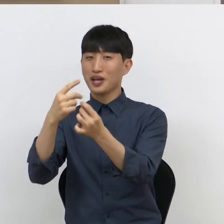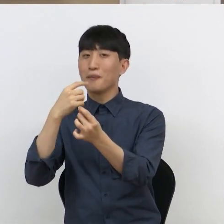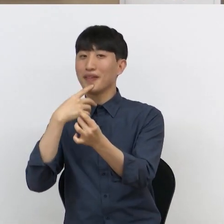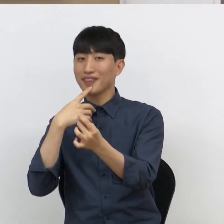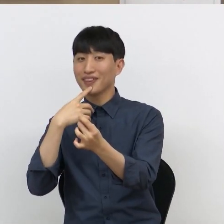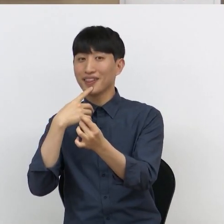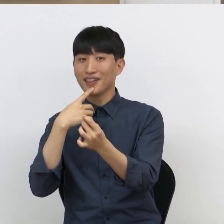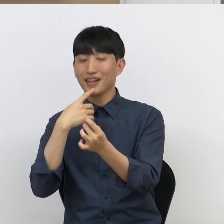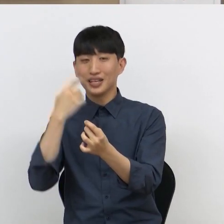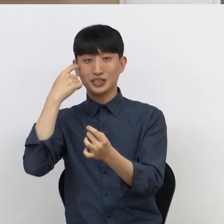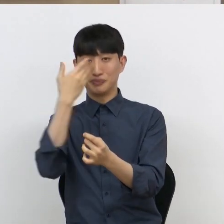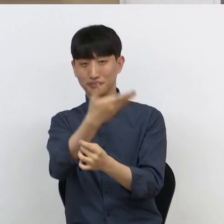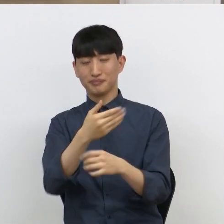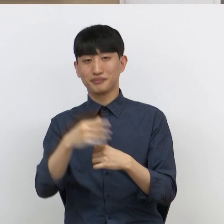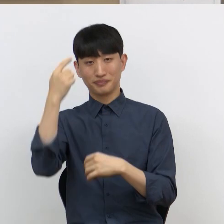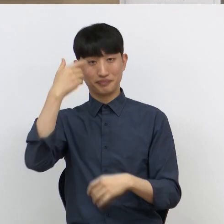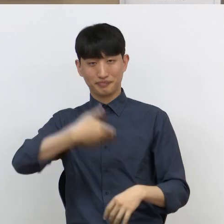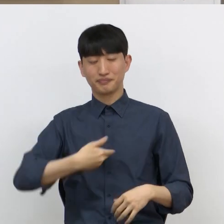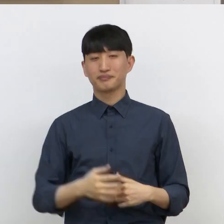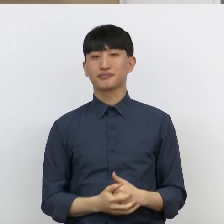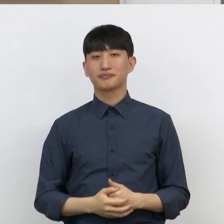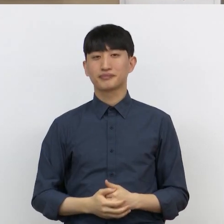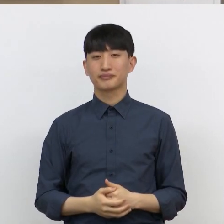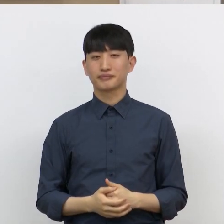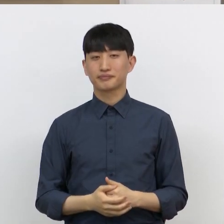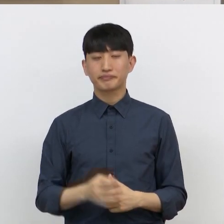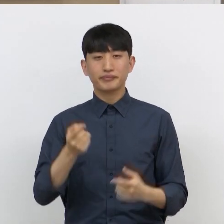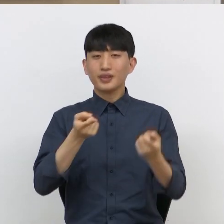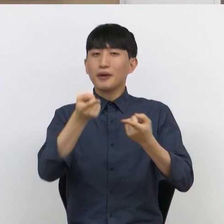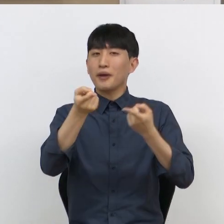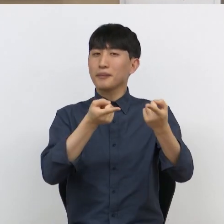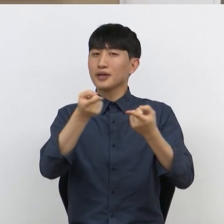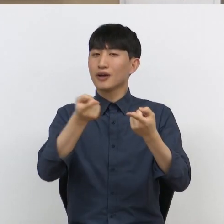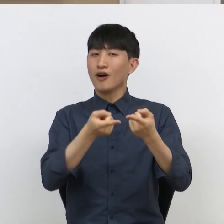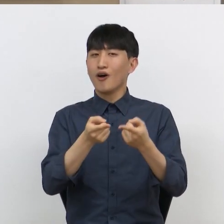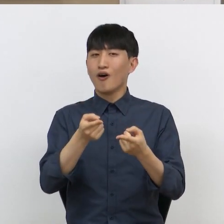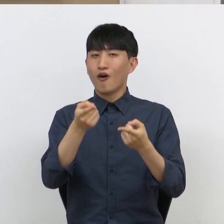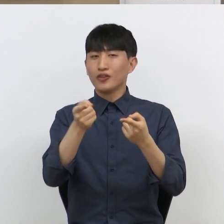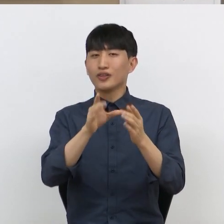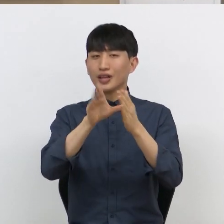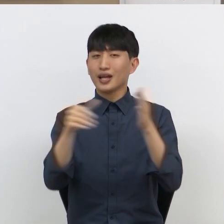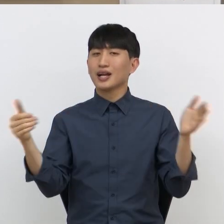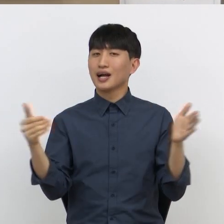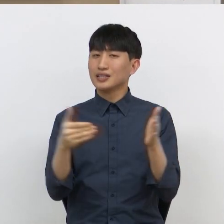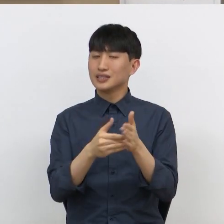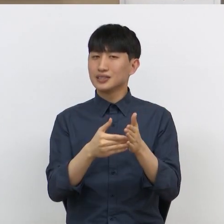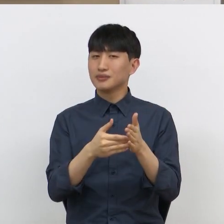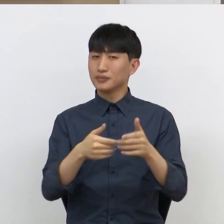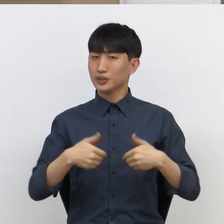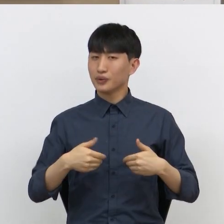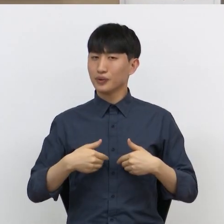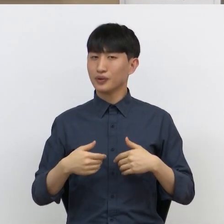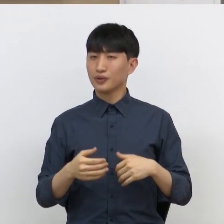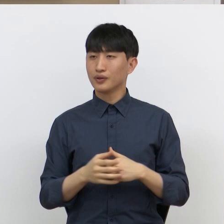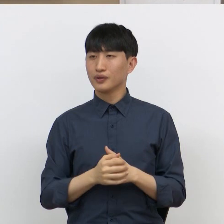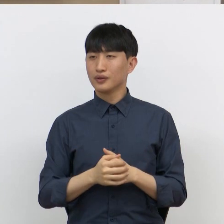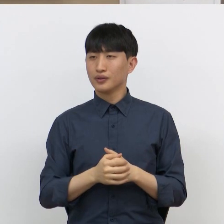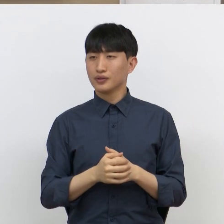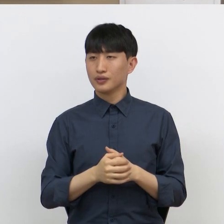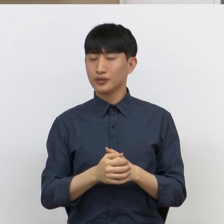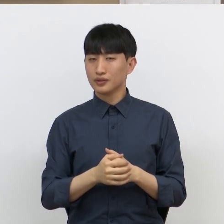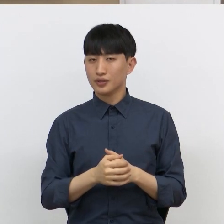보이시나 모르겠는데요. 네네. 제가 읽어드릴게요. 매핑은 어느 정도까지 시행해야 하나요? 이식 후 충분한 시간 경과